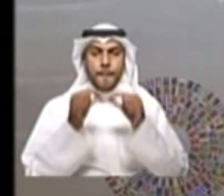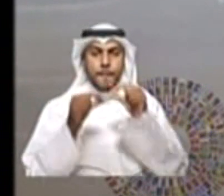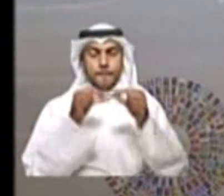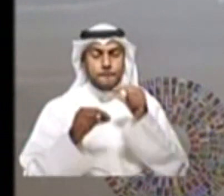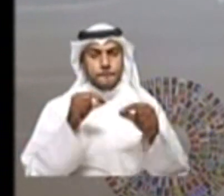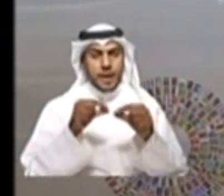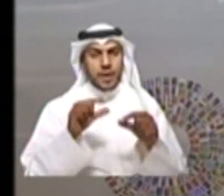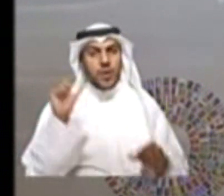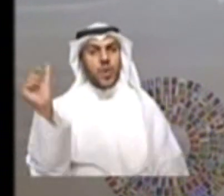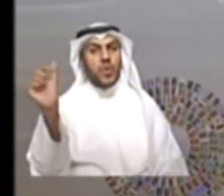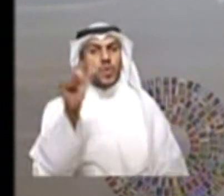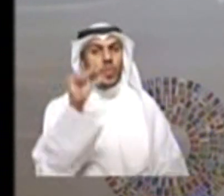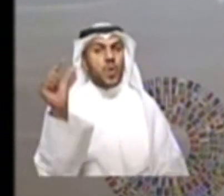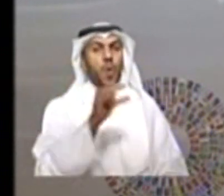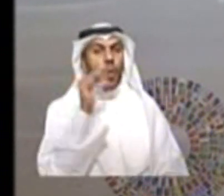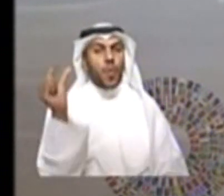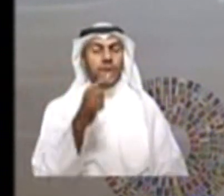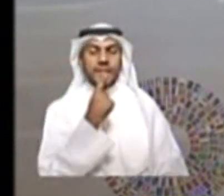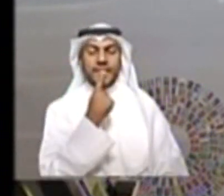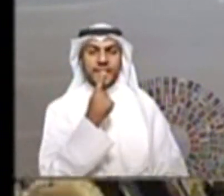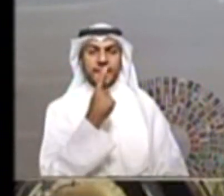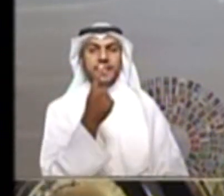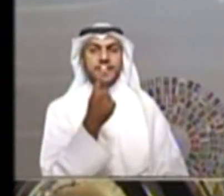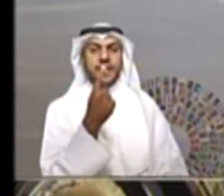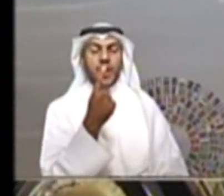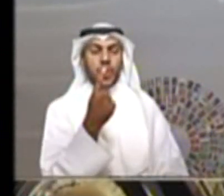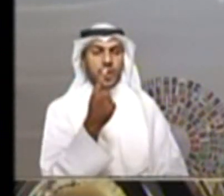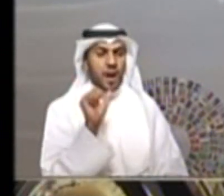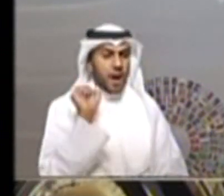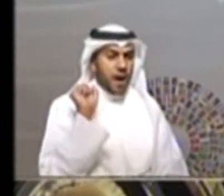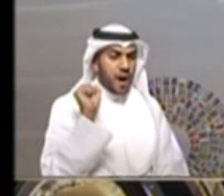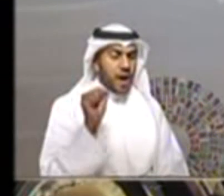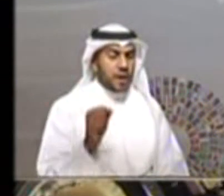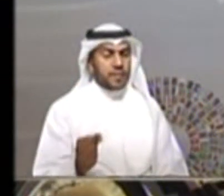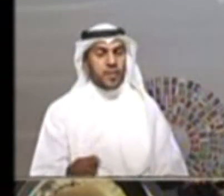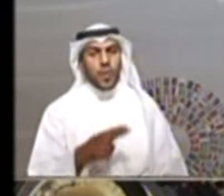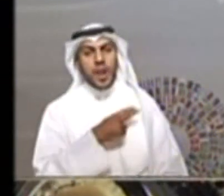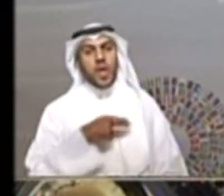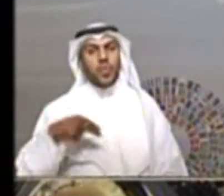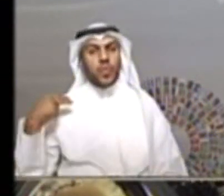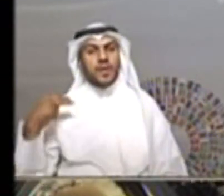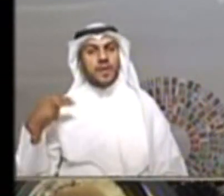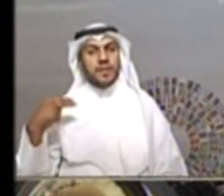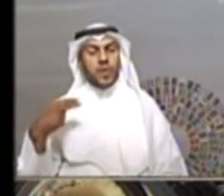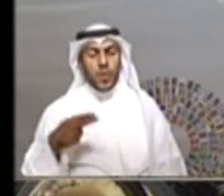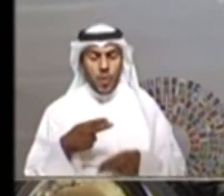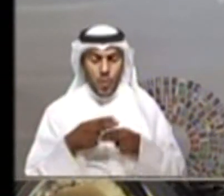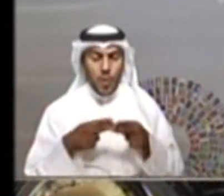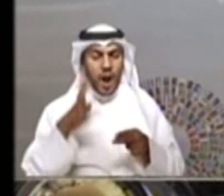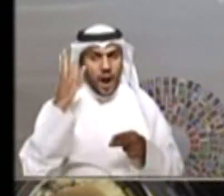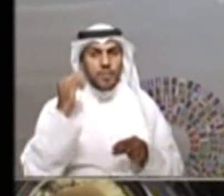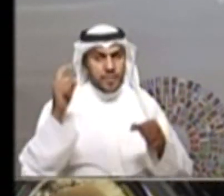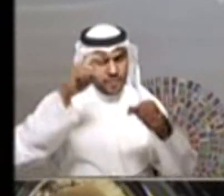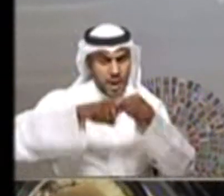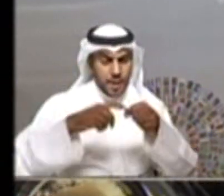السنوية والآي ام اف في اندونيسيا بالي 2018. تحرص الكويت دائما على